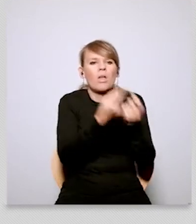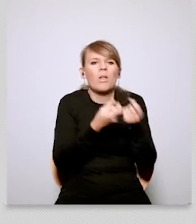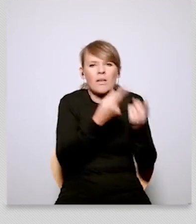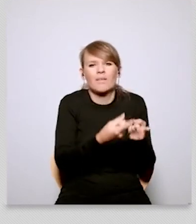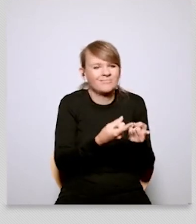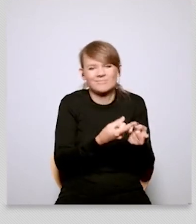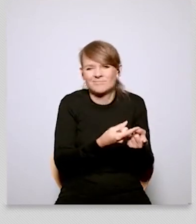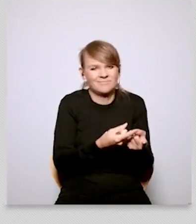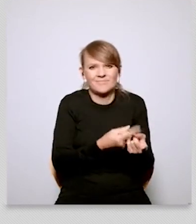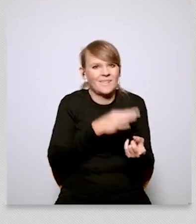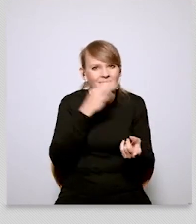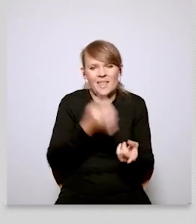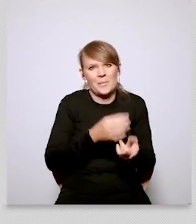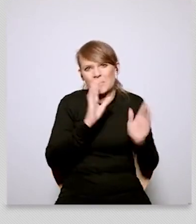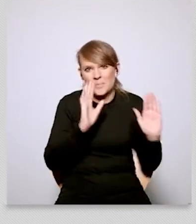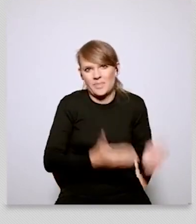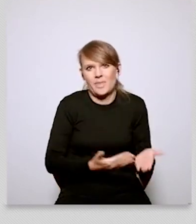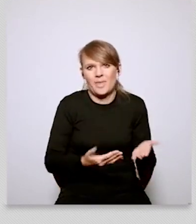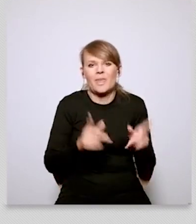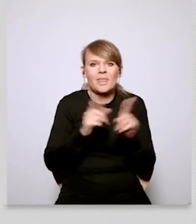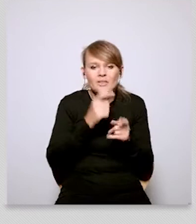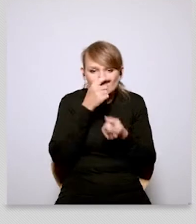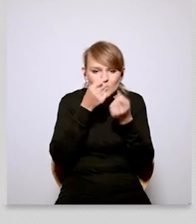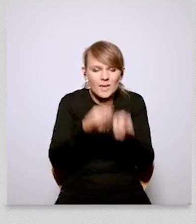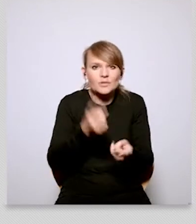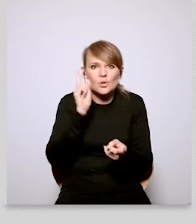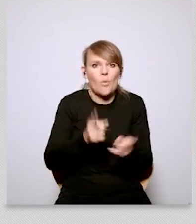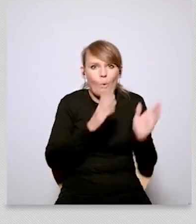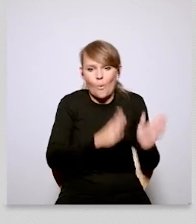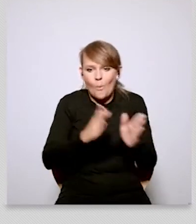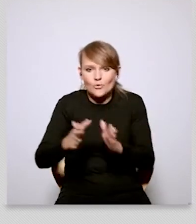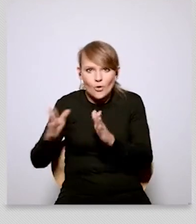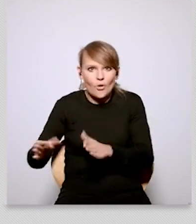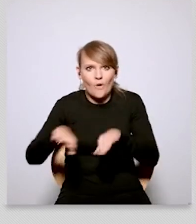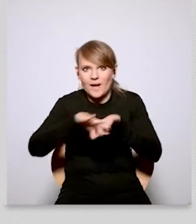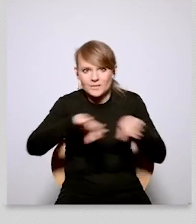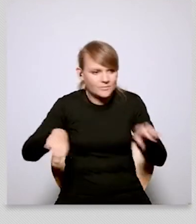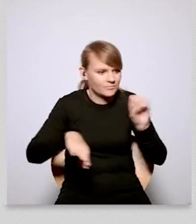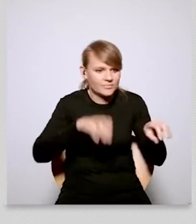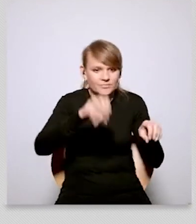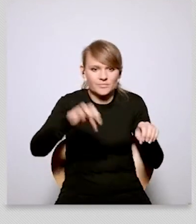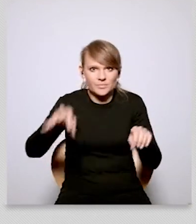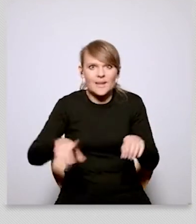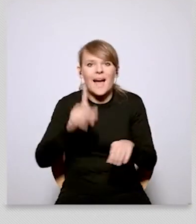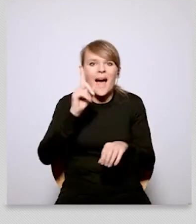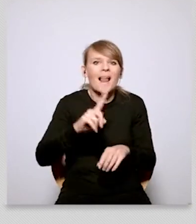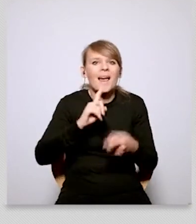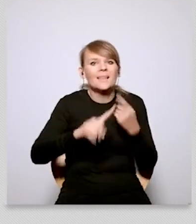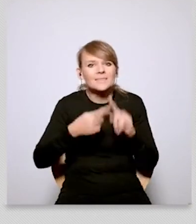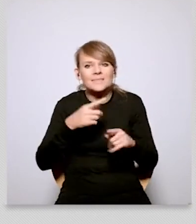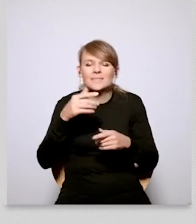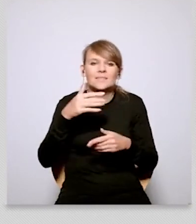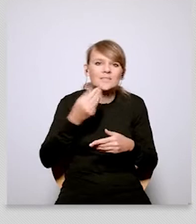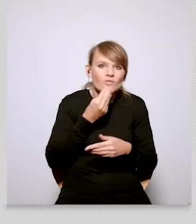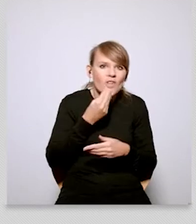segregować śmieci. A jeżeli mówimy już o zmianie stylu bycia, stylu zachowania, również i stylu żywieniowego, to już jest o wiele, wiele trudniej. Oczywiście